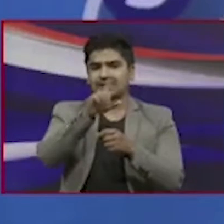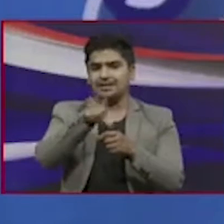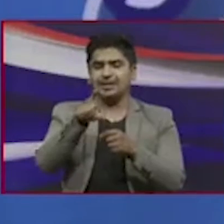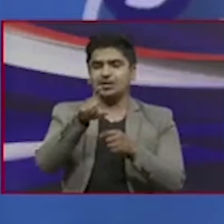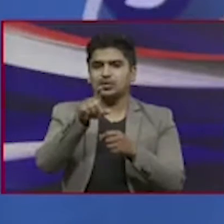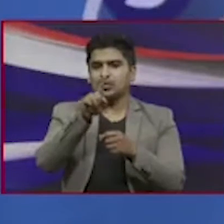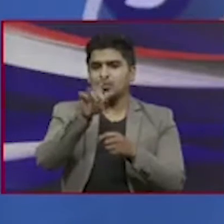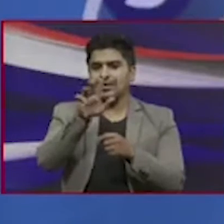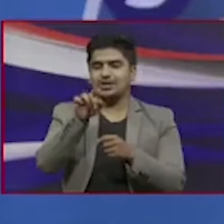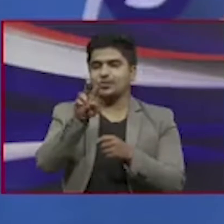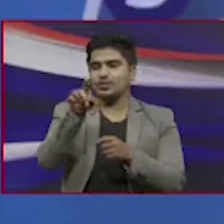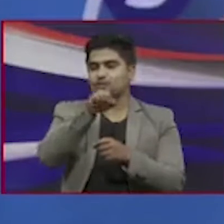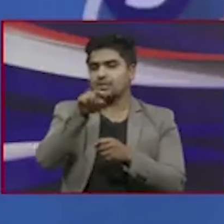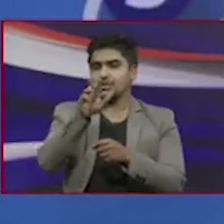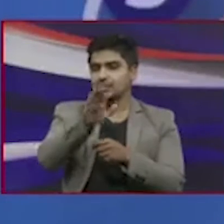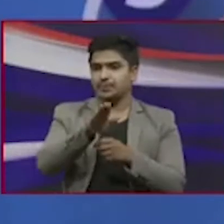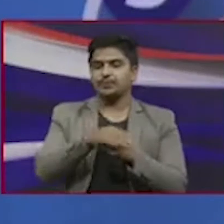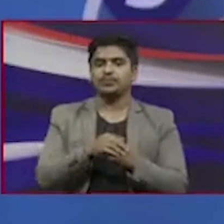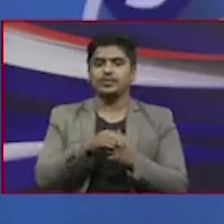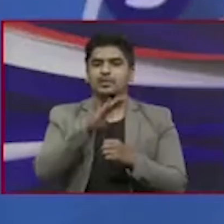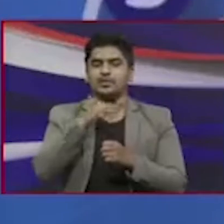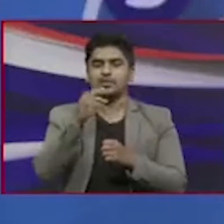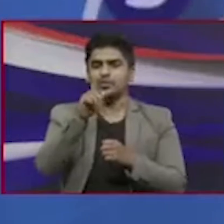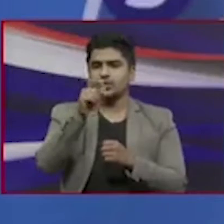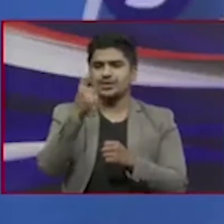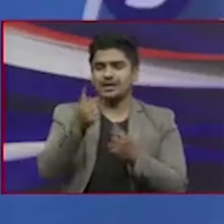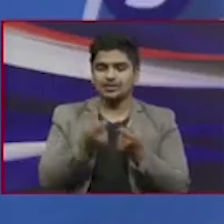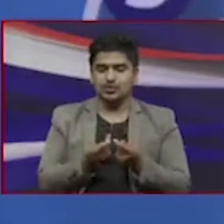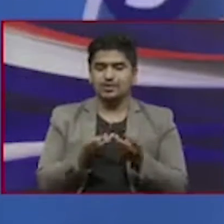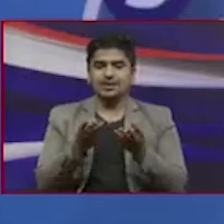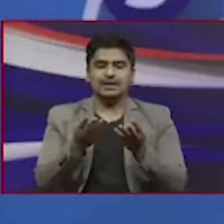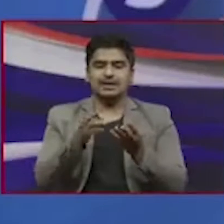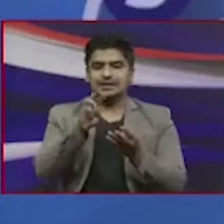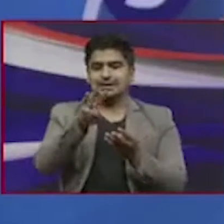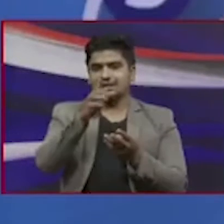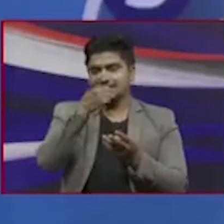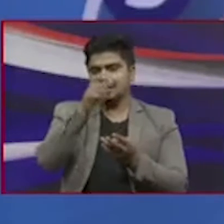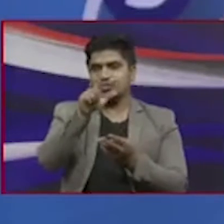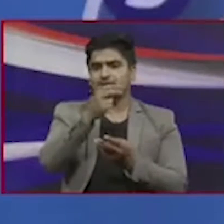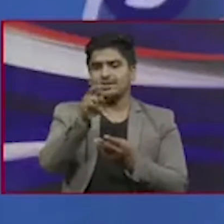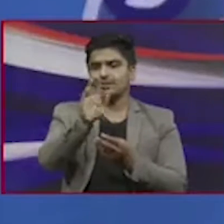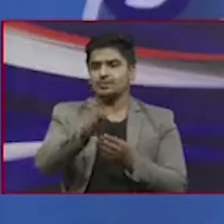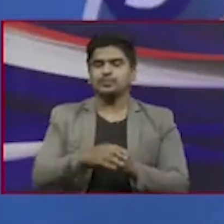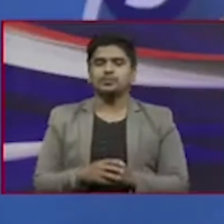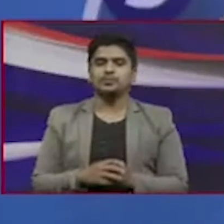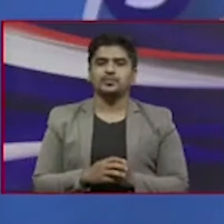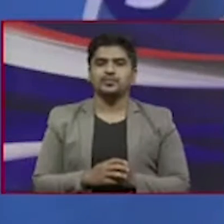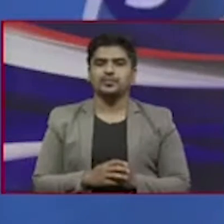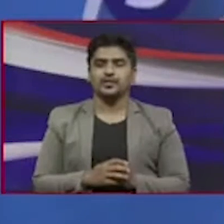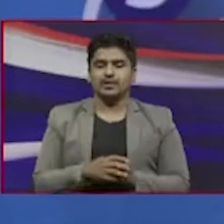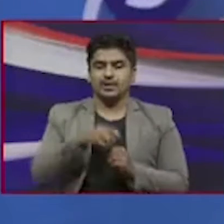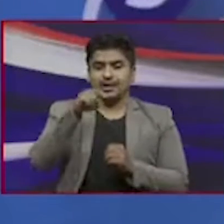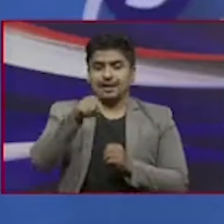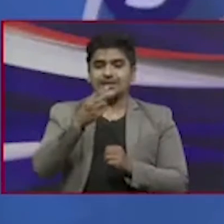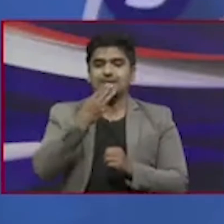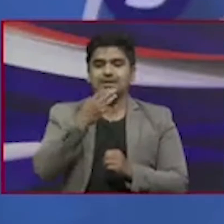औसत 19.2% रहेको छ र हाम्रो मृत्यु प्रति 10 लाख जनसङ्ख्या 370 रहेको छ। र आजका